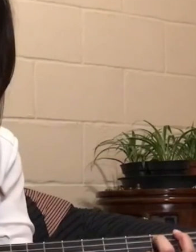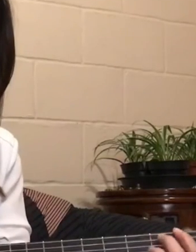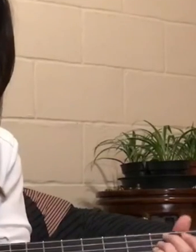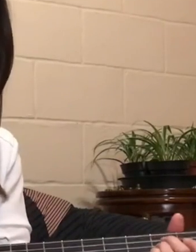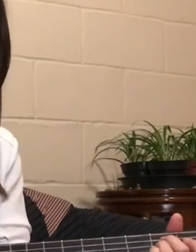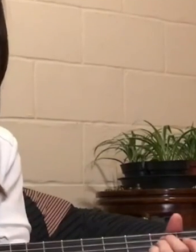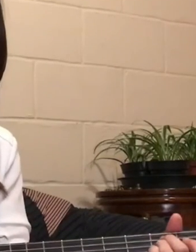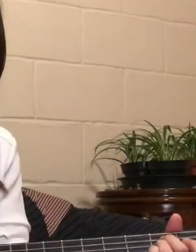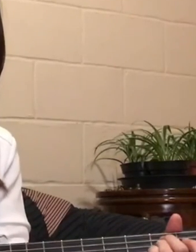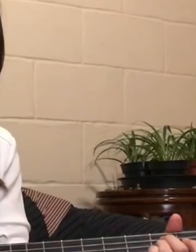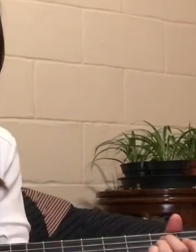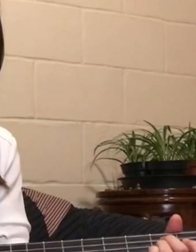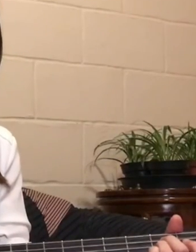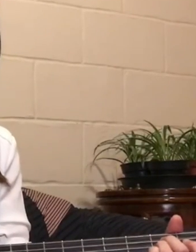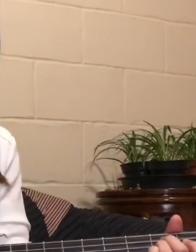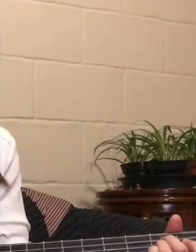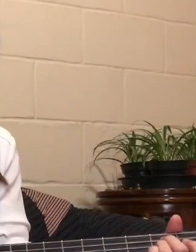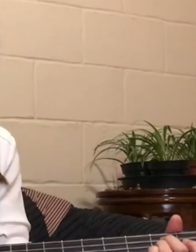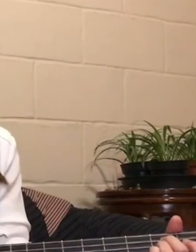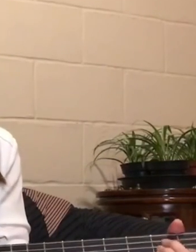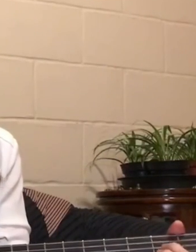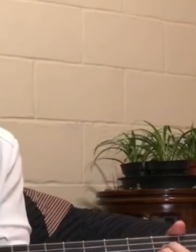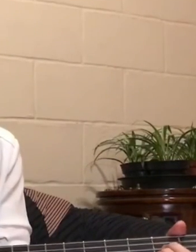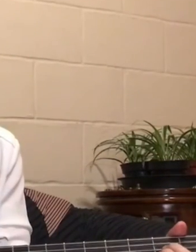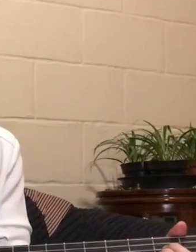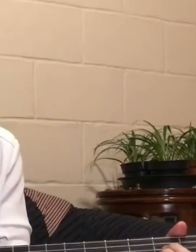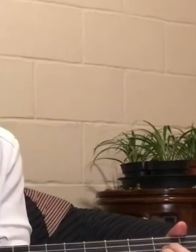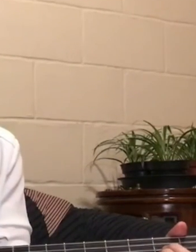Satu jam saja,